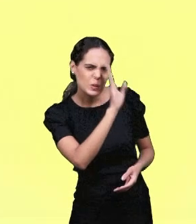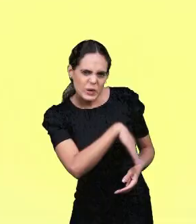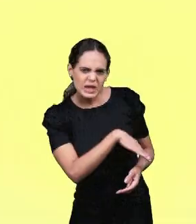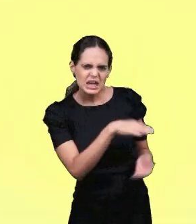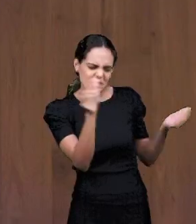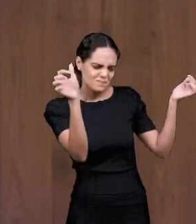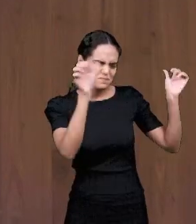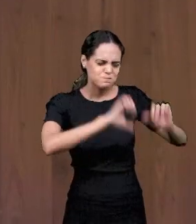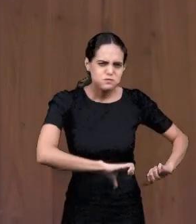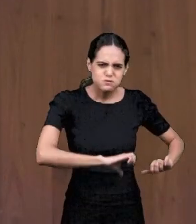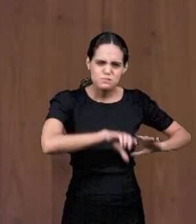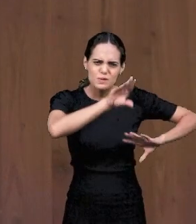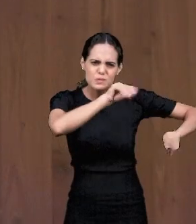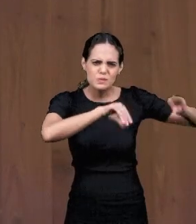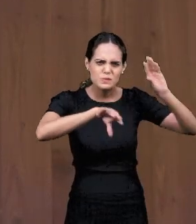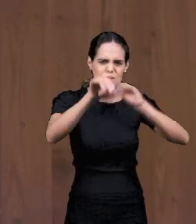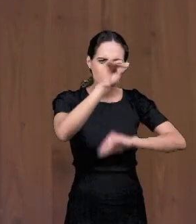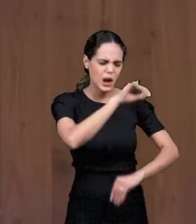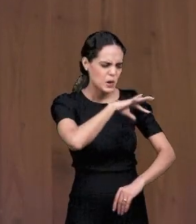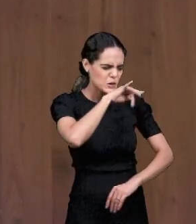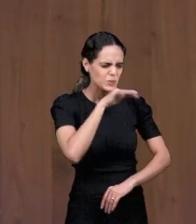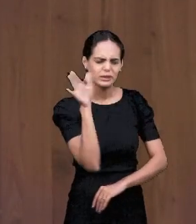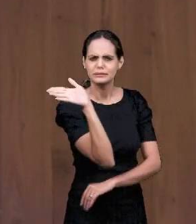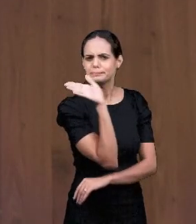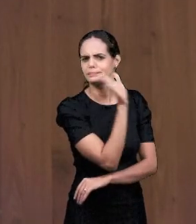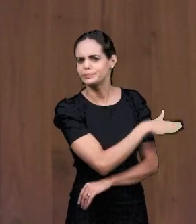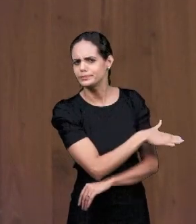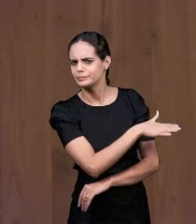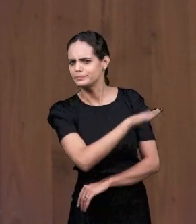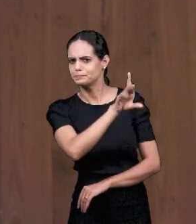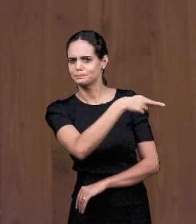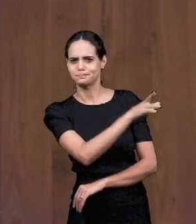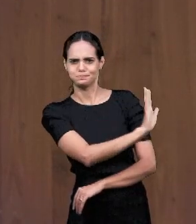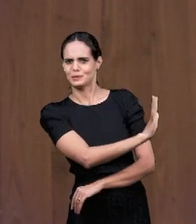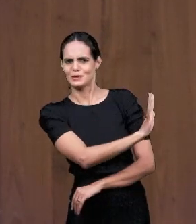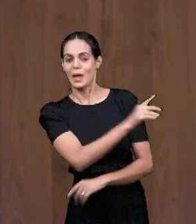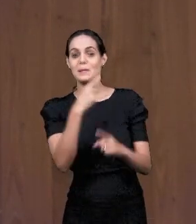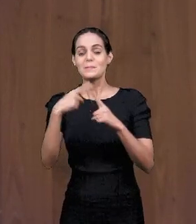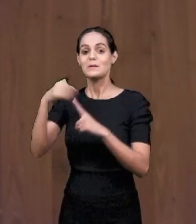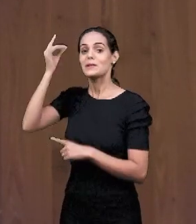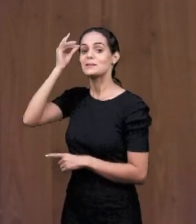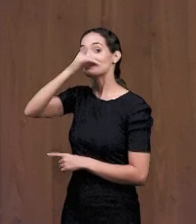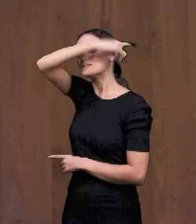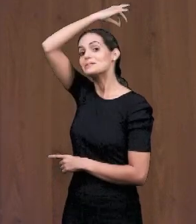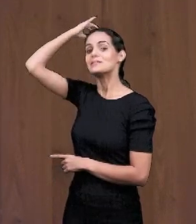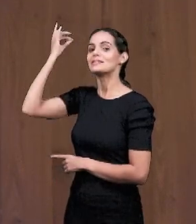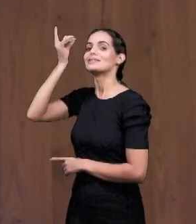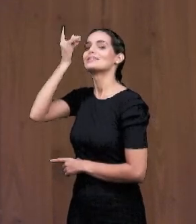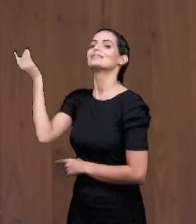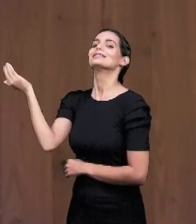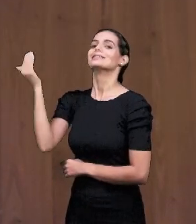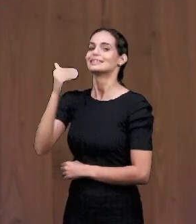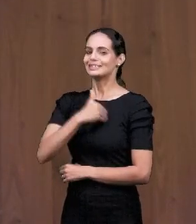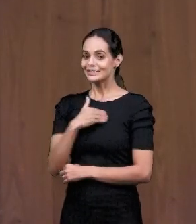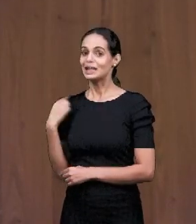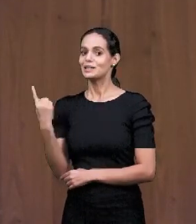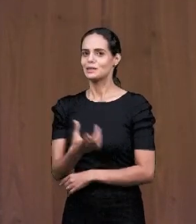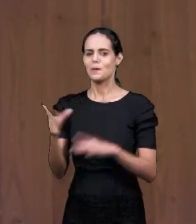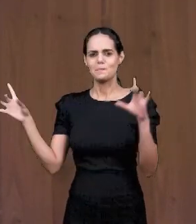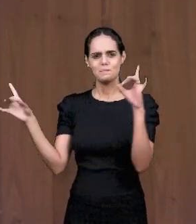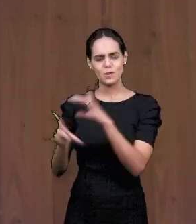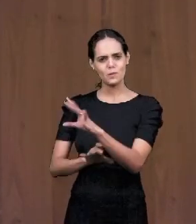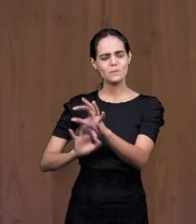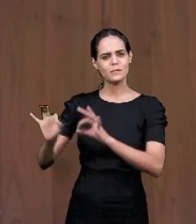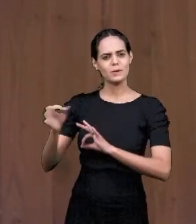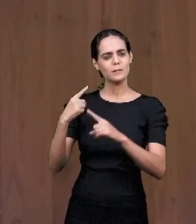mauvaises conversations. Tout cela va être renvoyé dans notre cœur, parce que dans notre cœur, il habite le Saint-Esprit. Et nous devons être prêts, parce